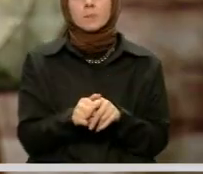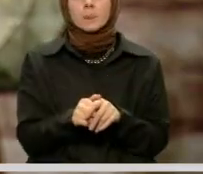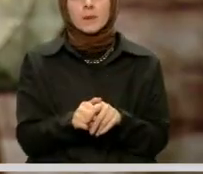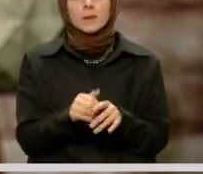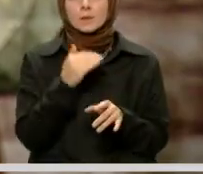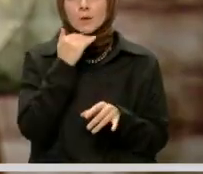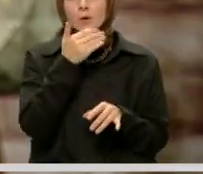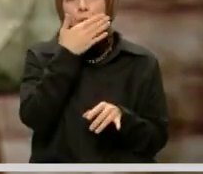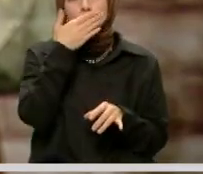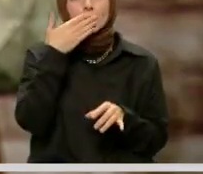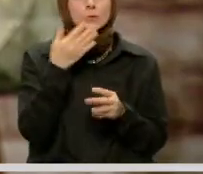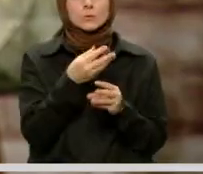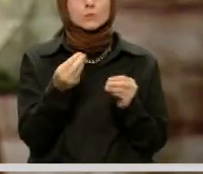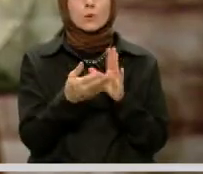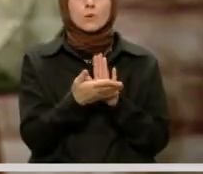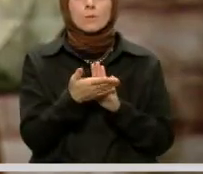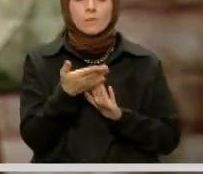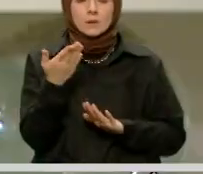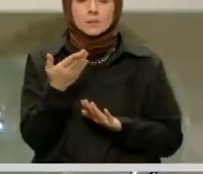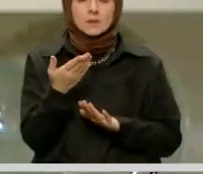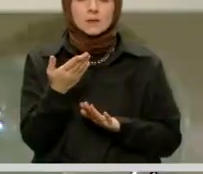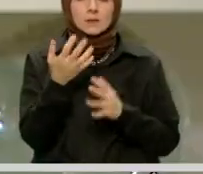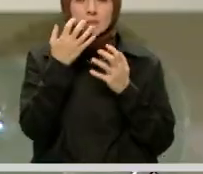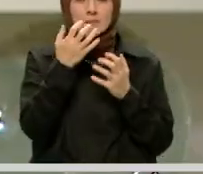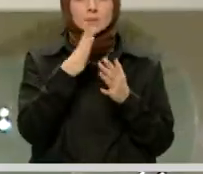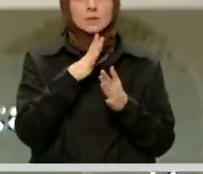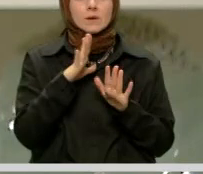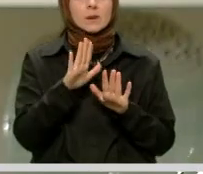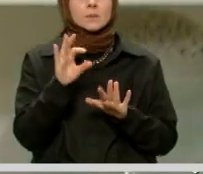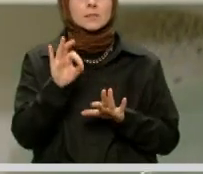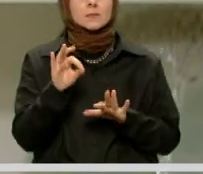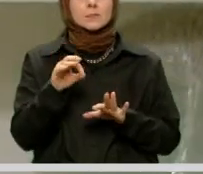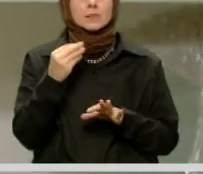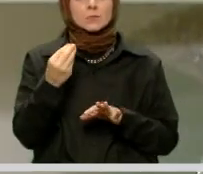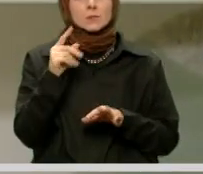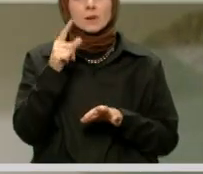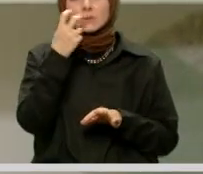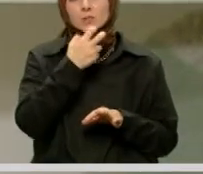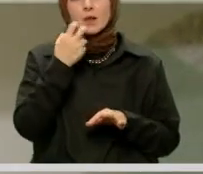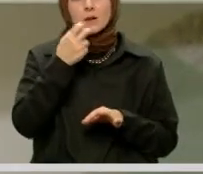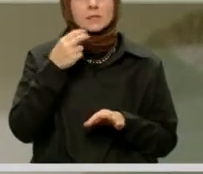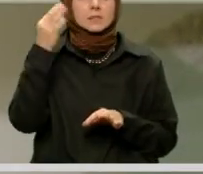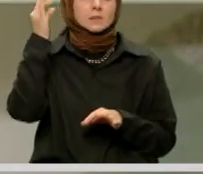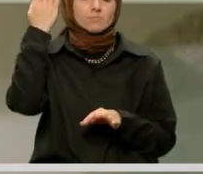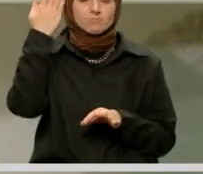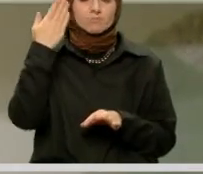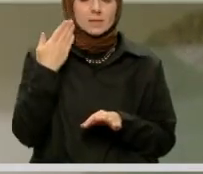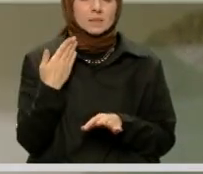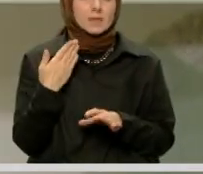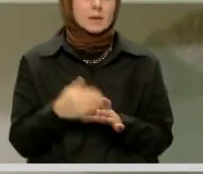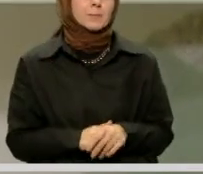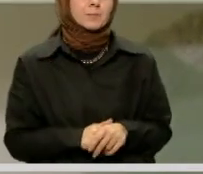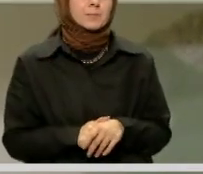çok hikmeti var. Yine süreç devam içerisinde edeceğiz Halil Hocam. Ama şimdi efendim güzel bir eser arası veriyoruz. Ali Osman Alaca ve ekip